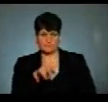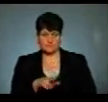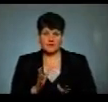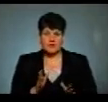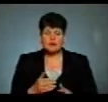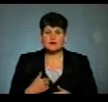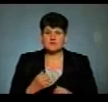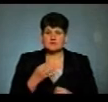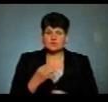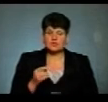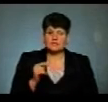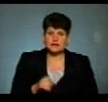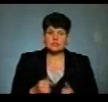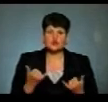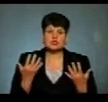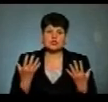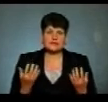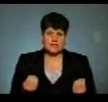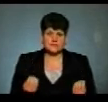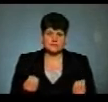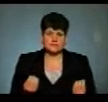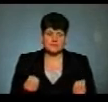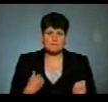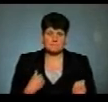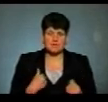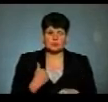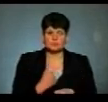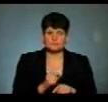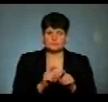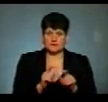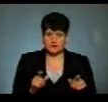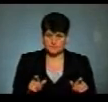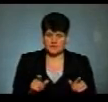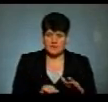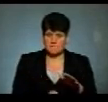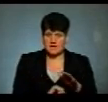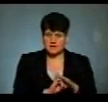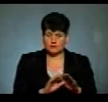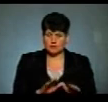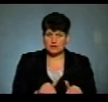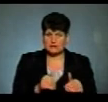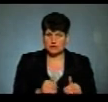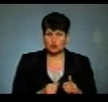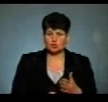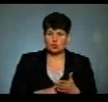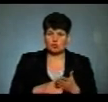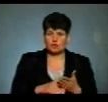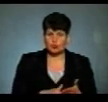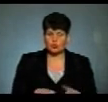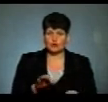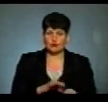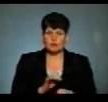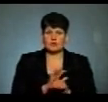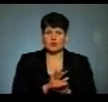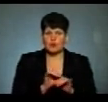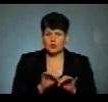таке, що на сьогоднішній день ми, як опорна лікарня і як базова по наданню допомоги хворим із